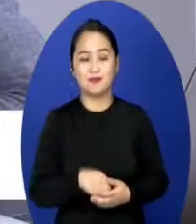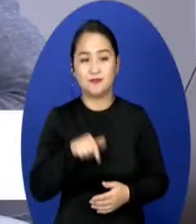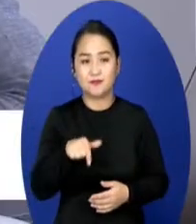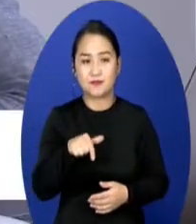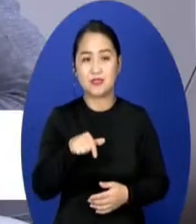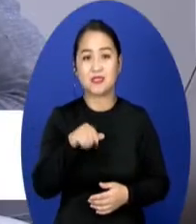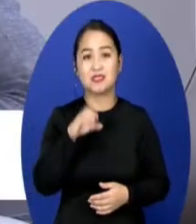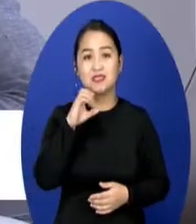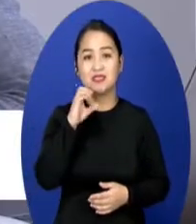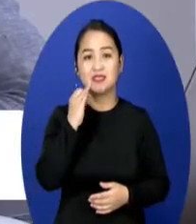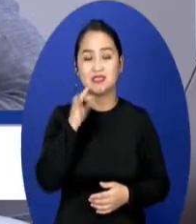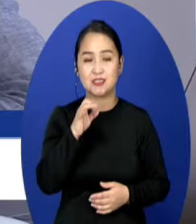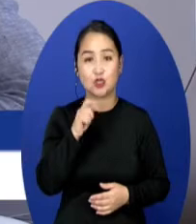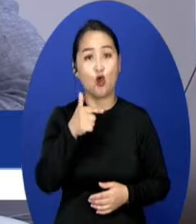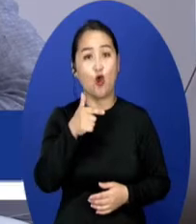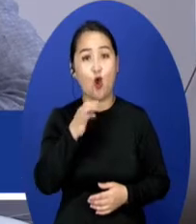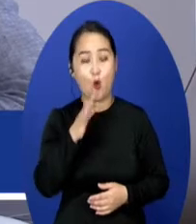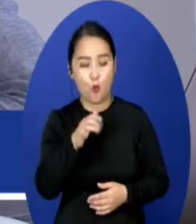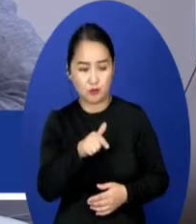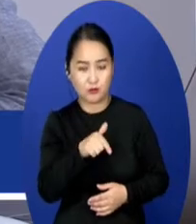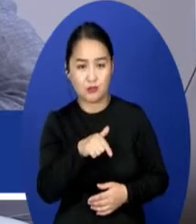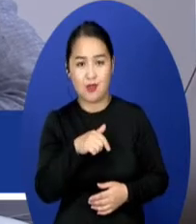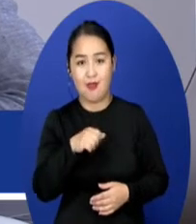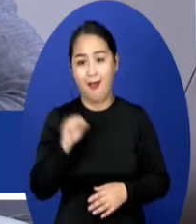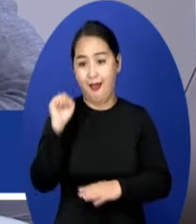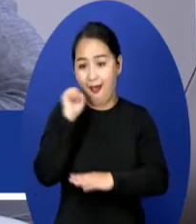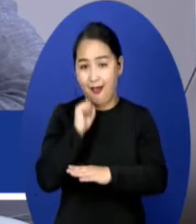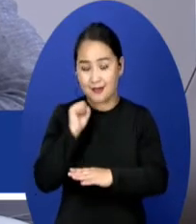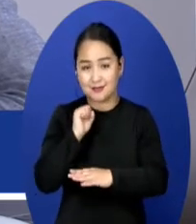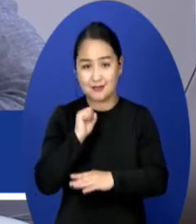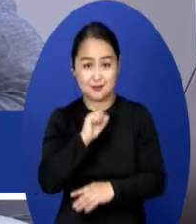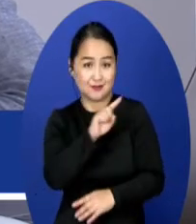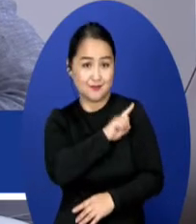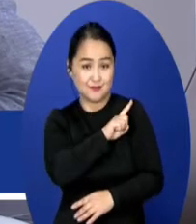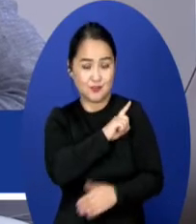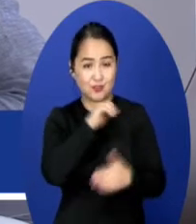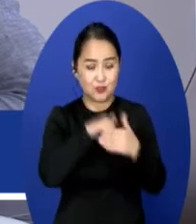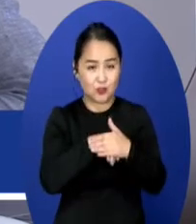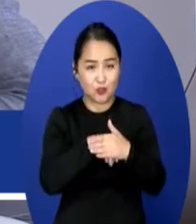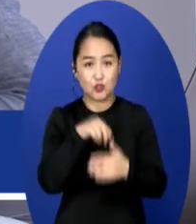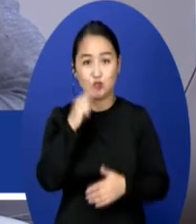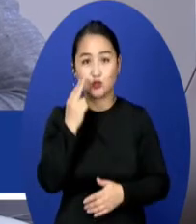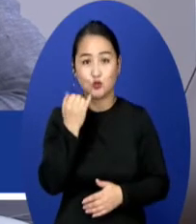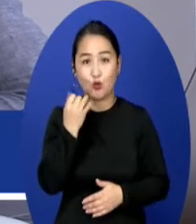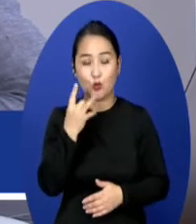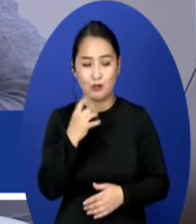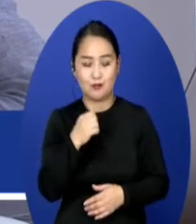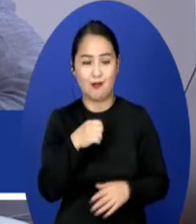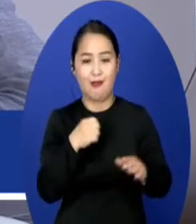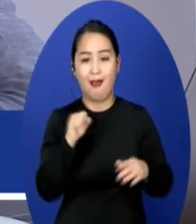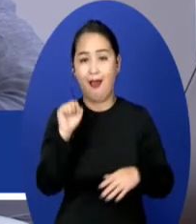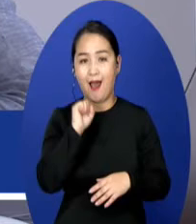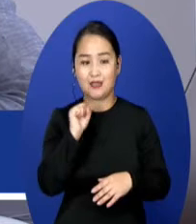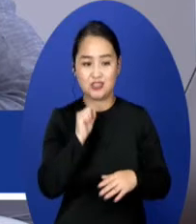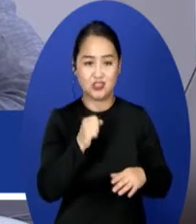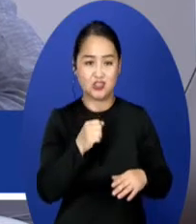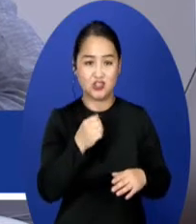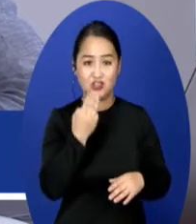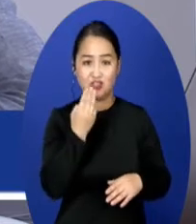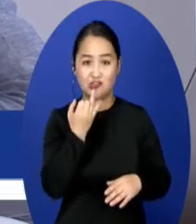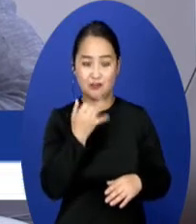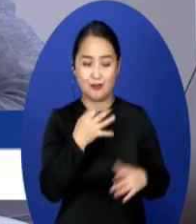CS:GO төрлийн Азийн уралцлагын тэмцээн, цуврал тэмцээнүүд ял авч байгаа. За үүнд бол Азийн шилдэг 8 багаас 3 нь бол яг Монгол